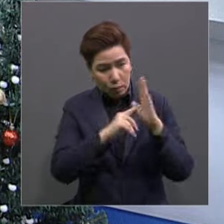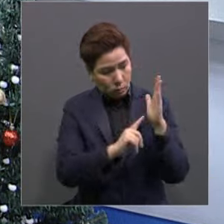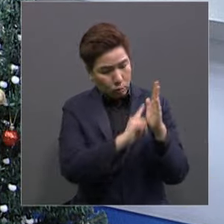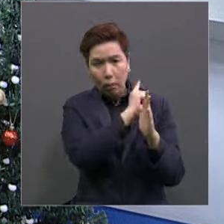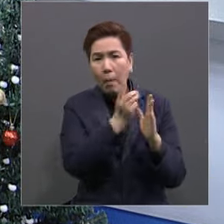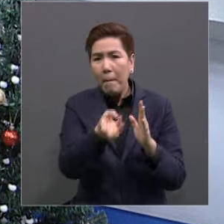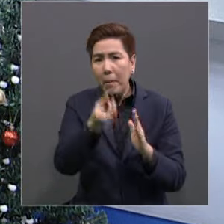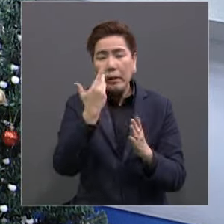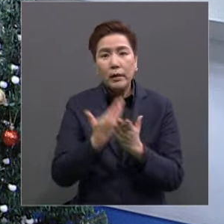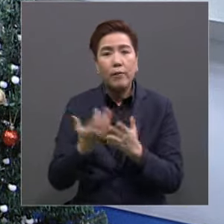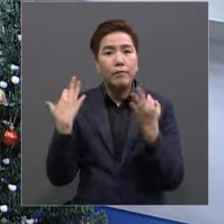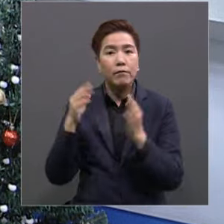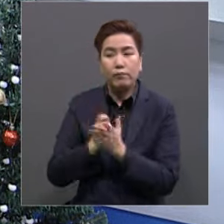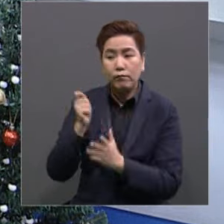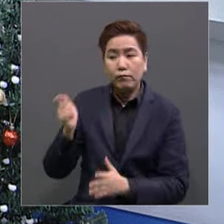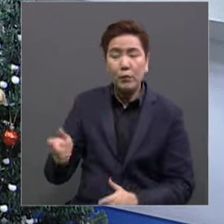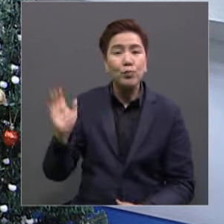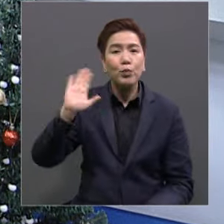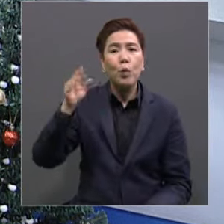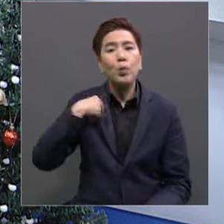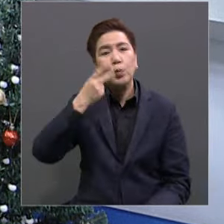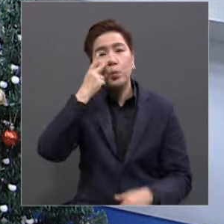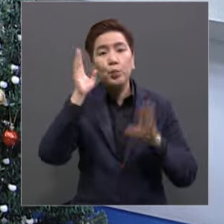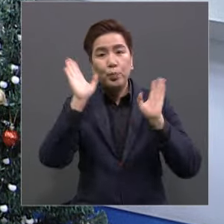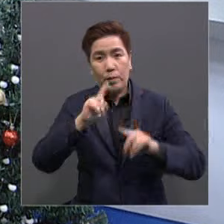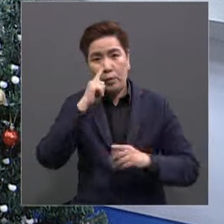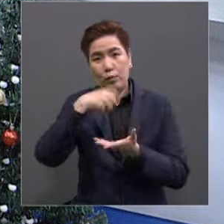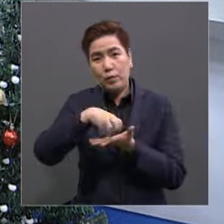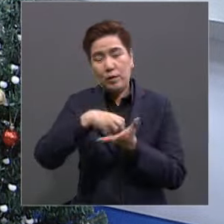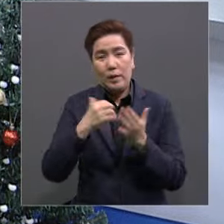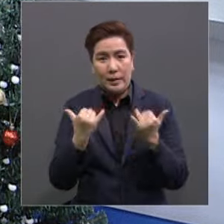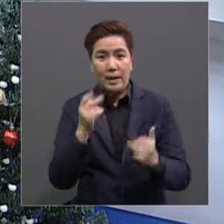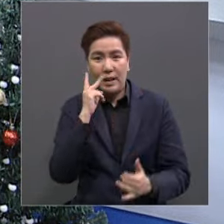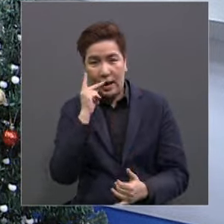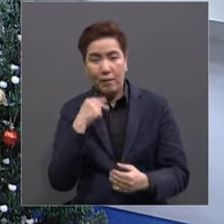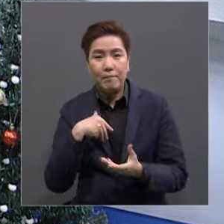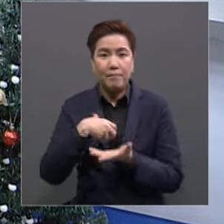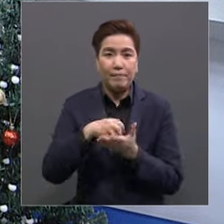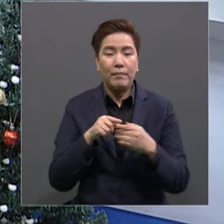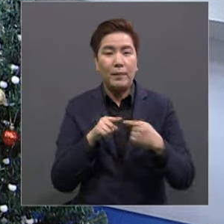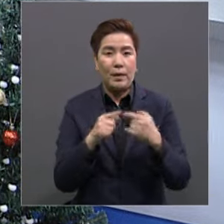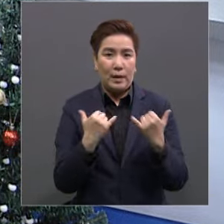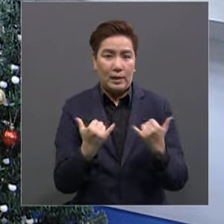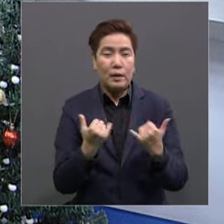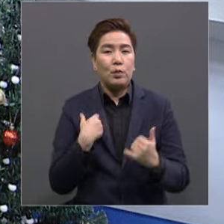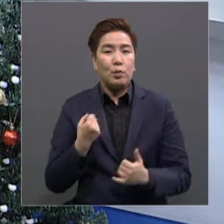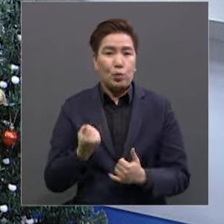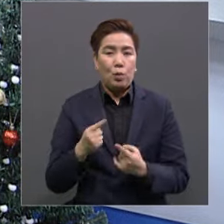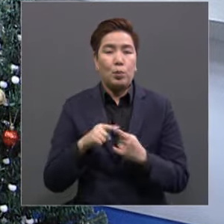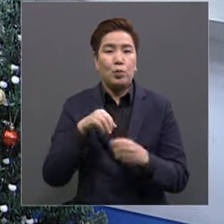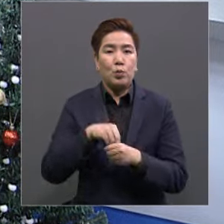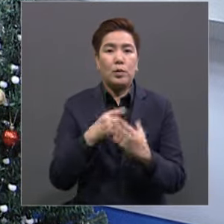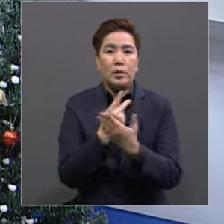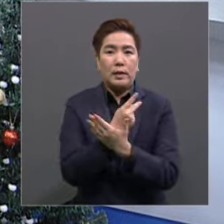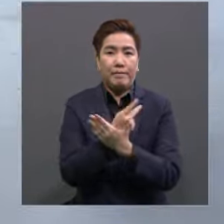ดลองอย่างที่บอกไปว่าไม่เก็บค่าเดินทางนะครับทีนี้บรรยากาศเป็นอย่างไรบ้างติดตามจากผู้สื่อข่าวของเราครับคุณพิษณุสอนยางสูงรายงานมาจากที่จังหวัดก